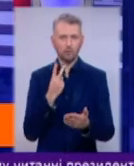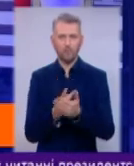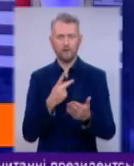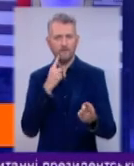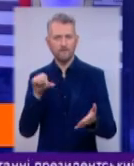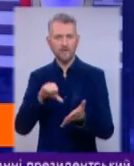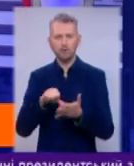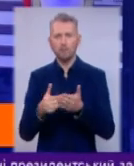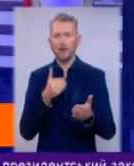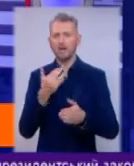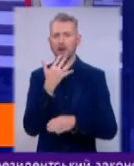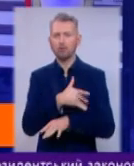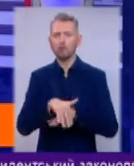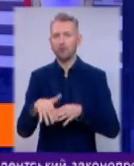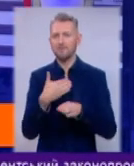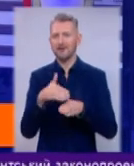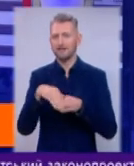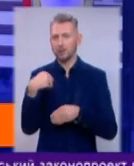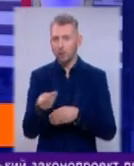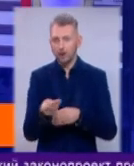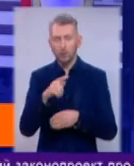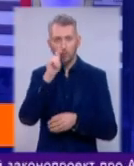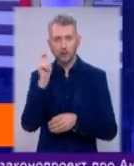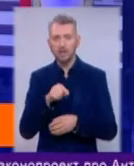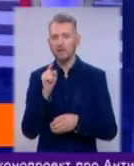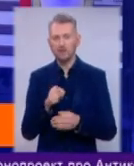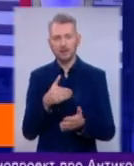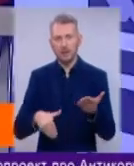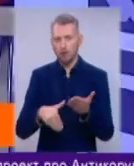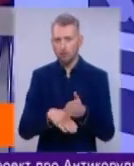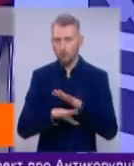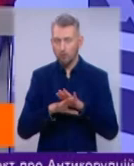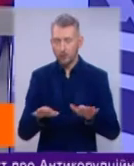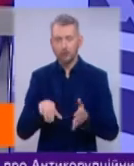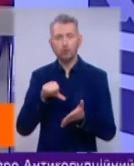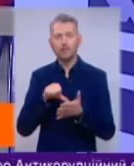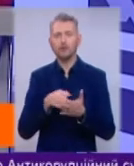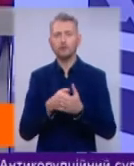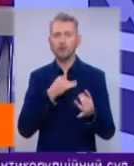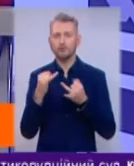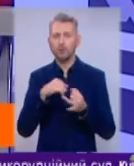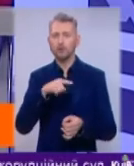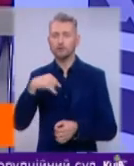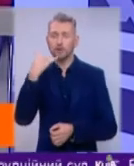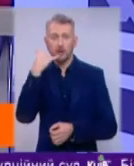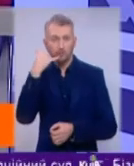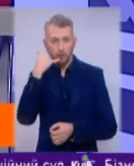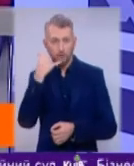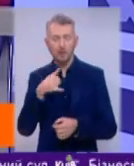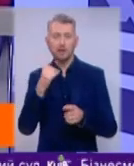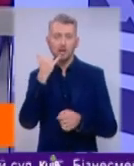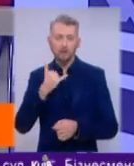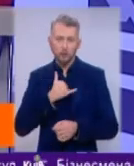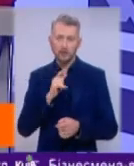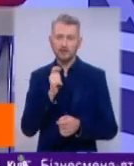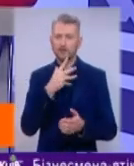виступ перед закордонними кредиторами. Україні він не зарадить. Долучайтеся до розмови телефоном. Також, будь ласка, телефонуйте,